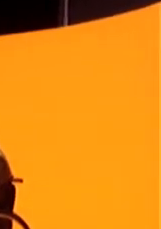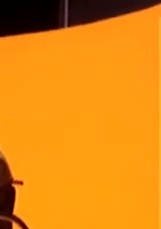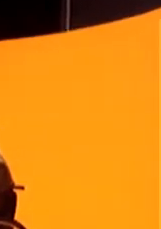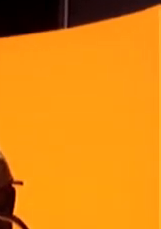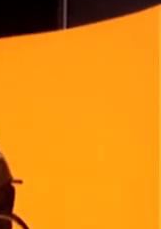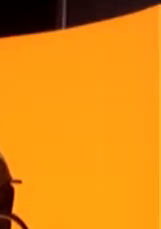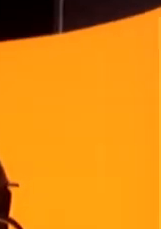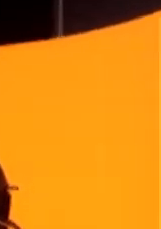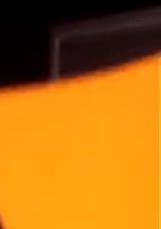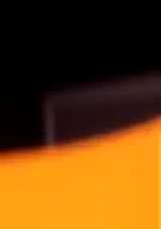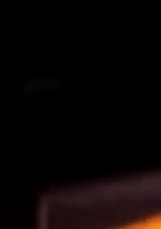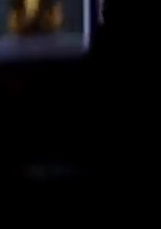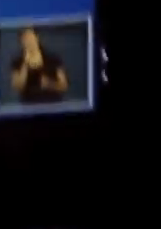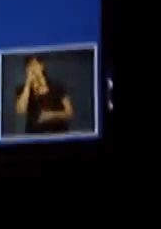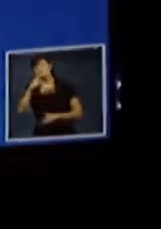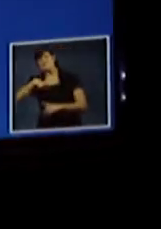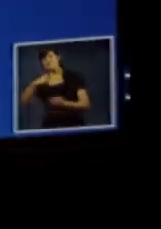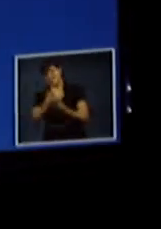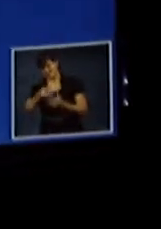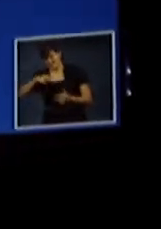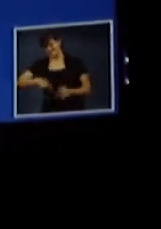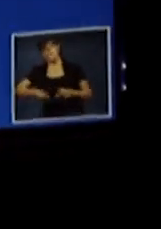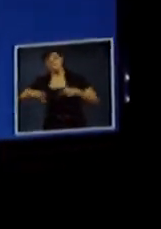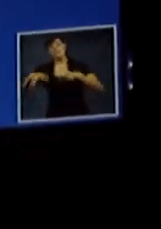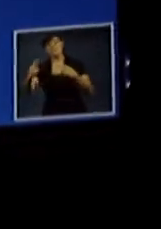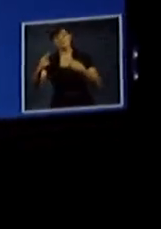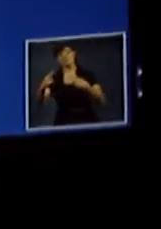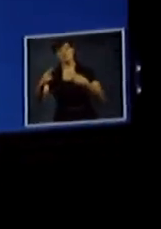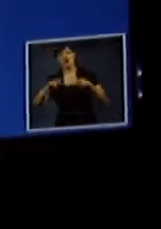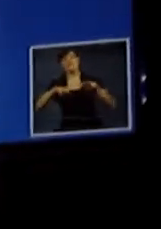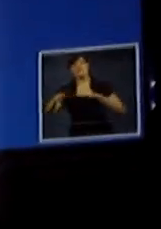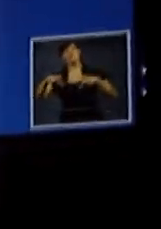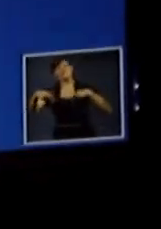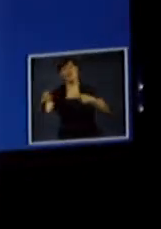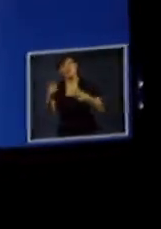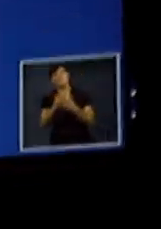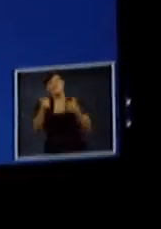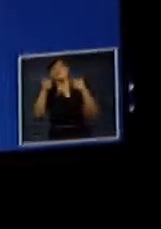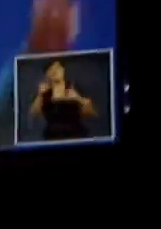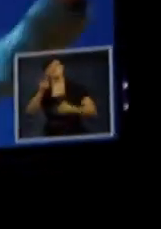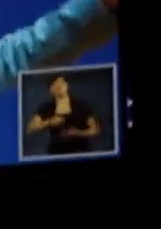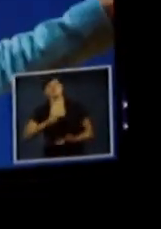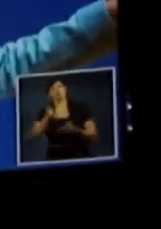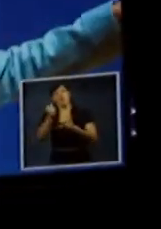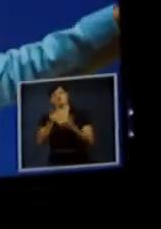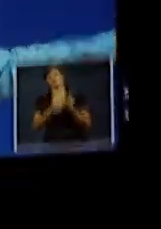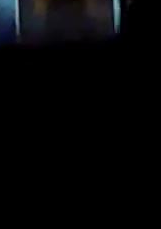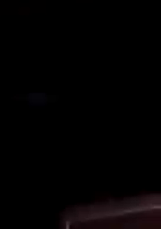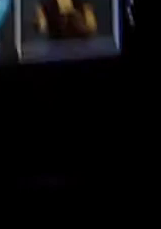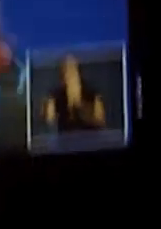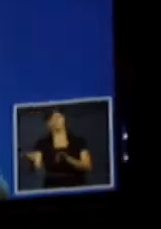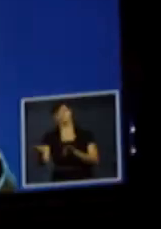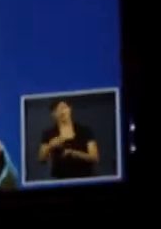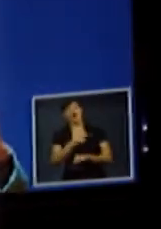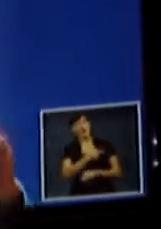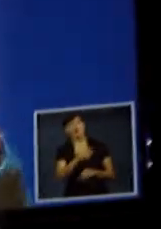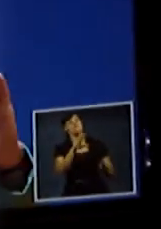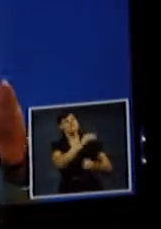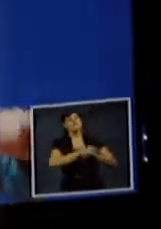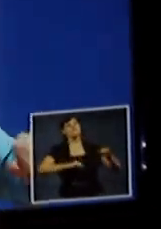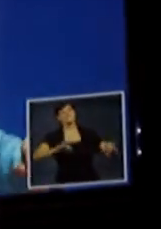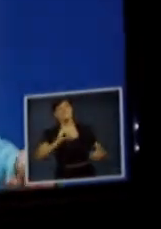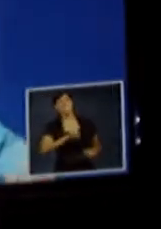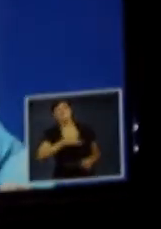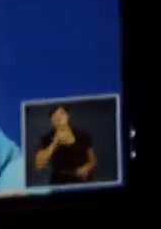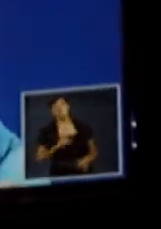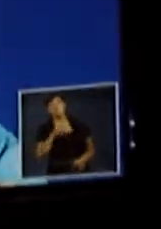Alleine 6 Mindestlöhne haben wir in dieser Legislaturperiode eingeführt. Das heißt, die anderen reden, wir handeln. Das